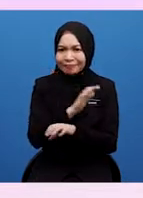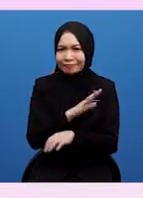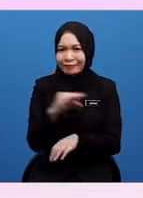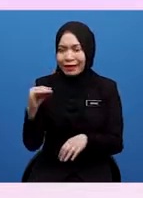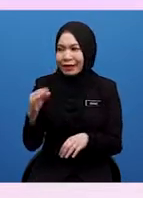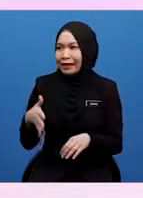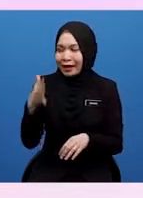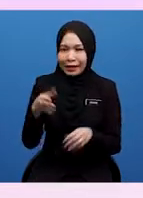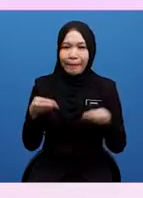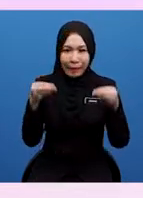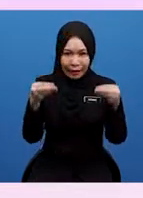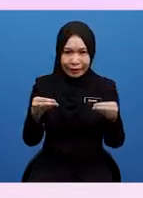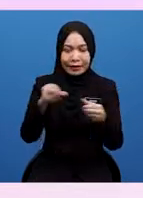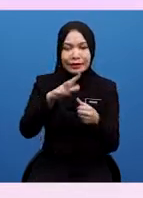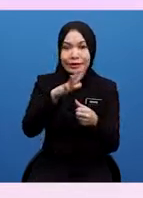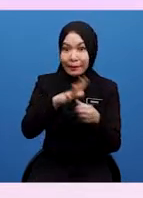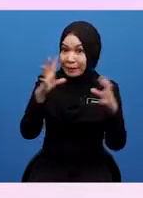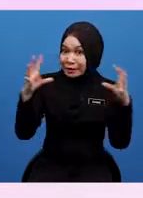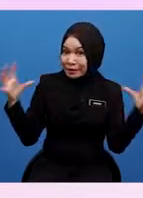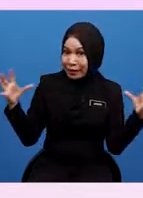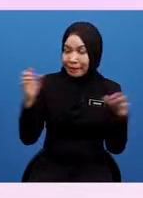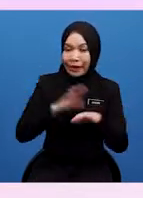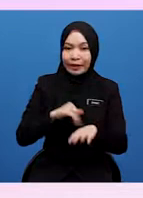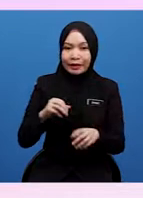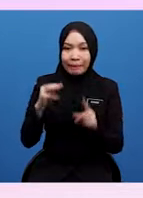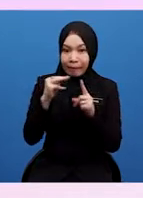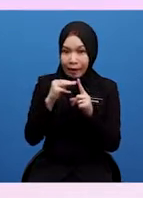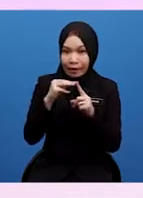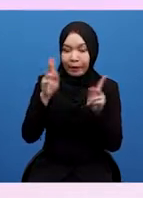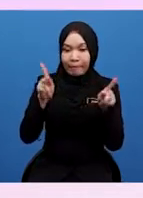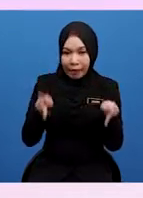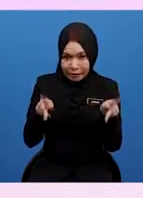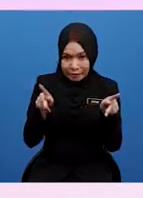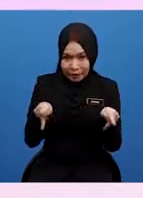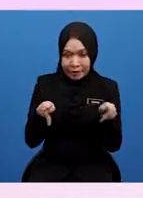kesan besar kepada markah pelajar-pelajar.